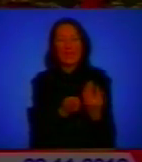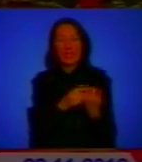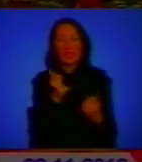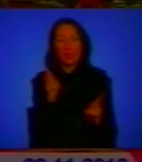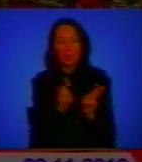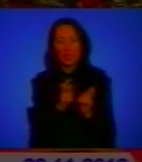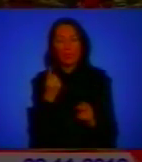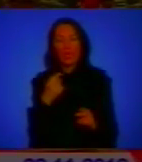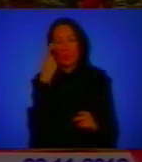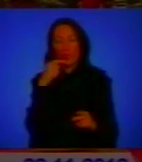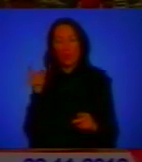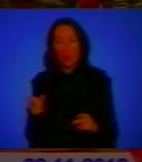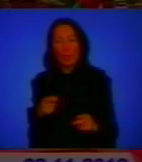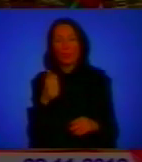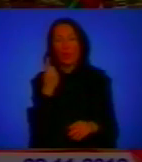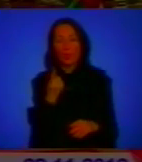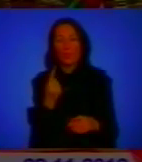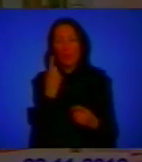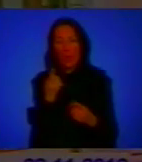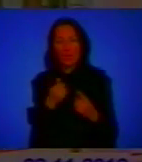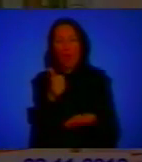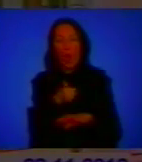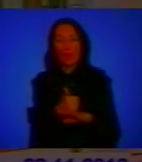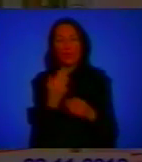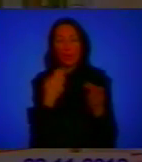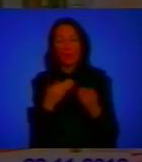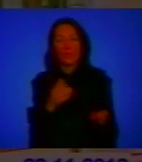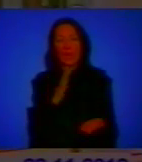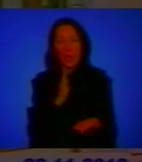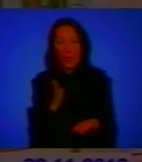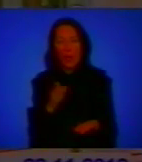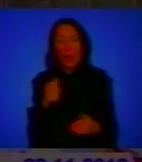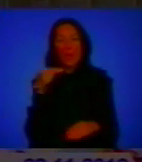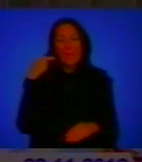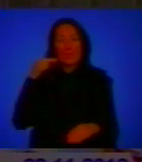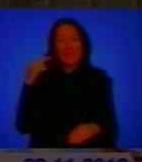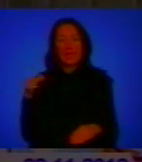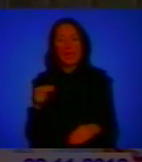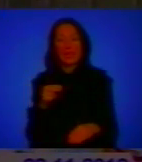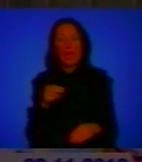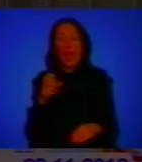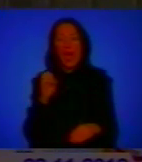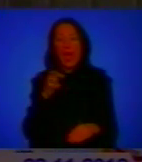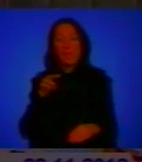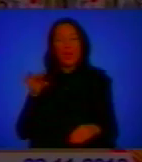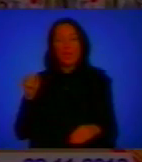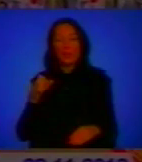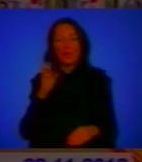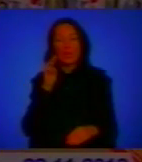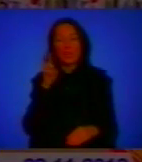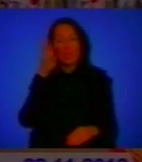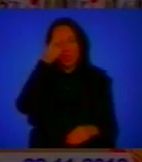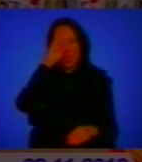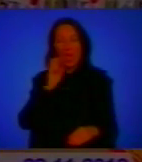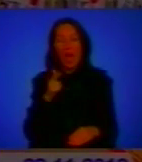Одним з перших та головних співрозмовників Віктора Януковича став президент Об'єднаних Еміратів шейх Халіф бін Заїд Аль-Нагаян. Після